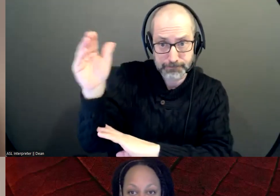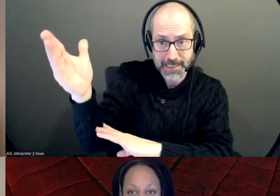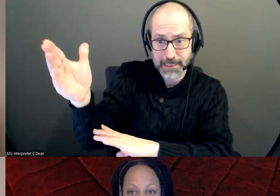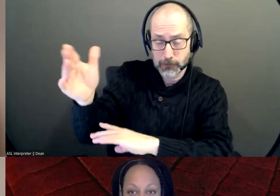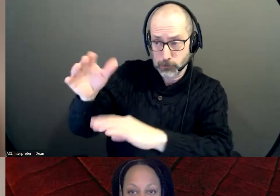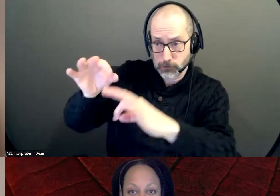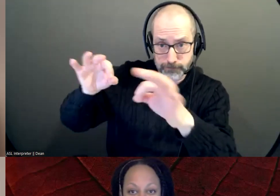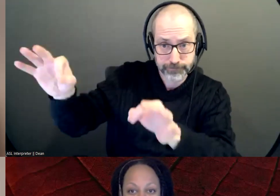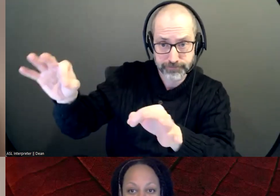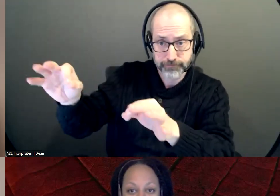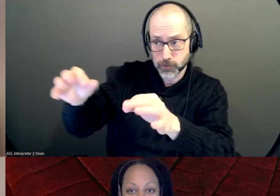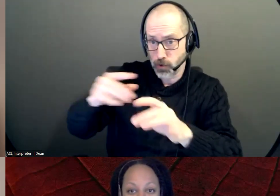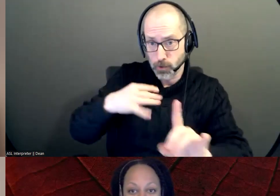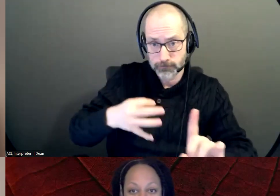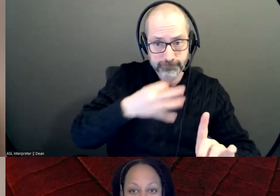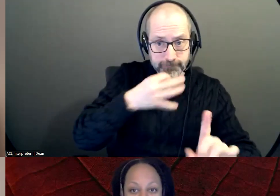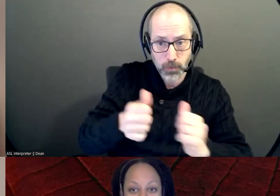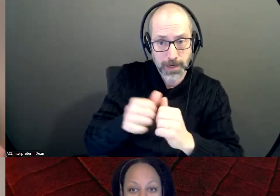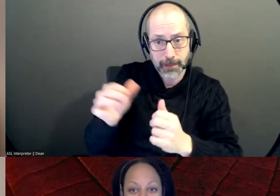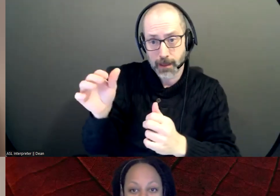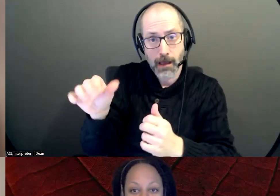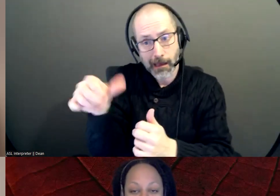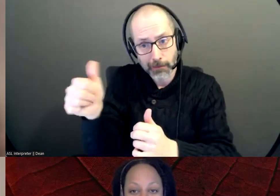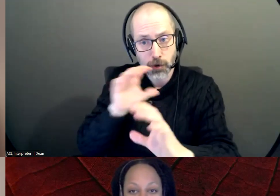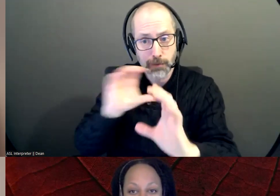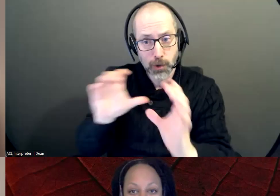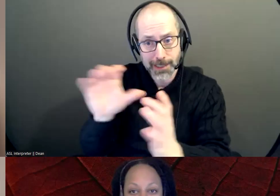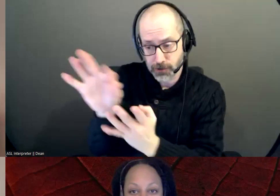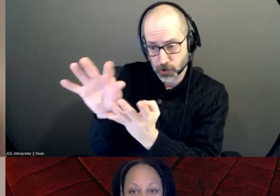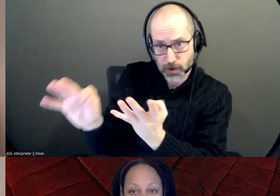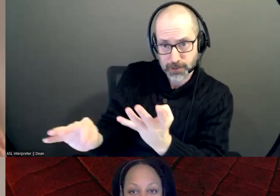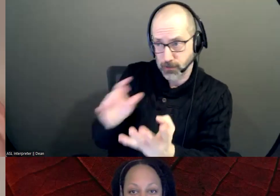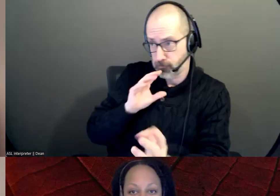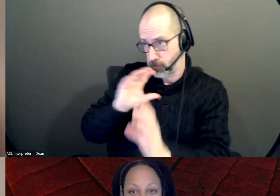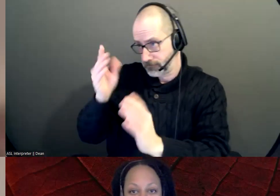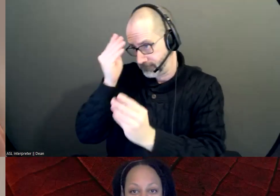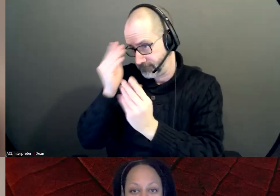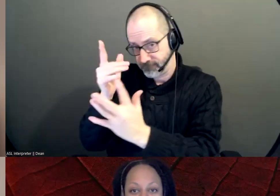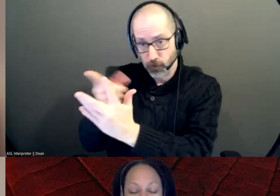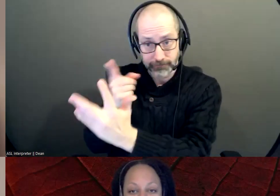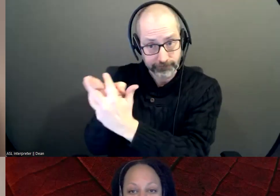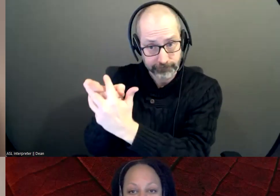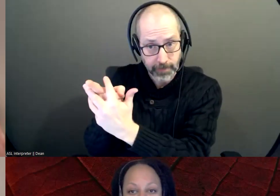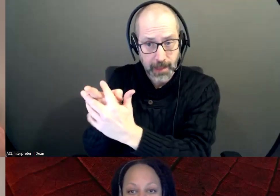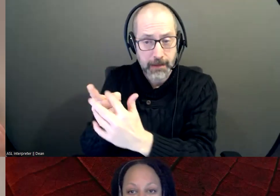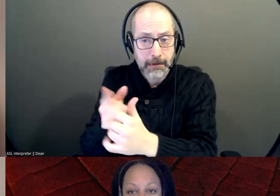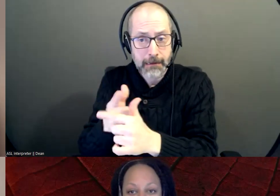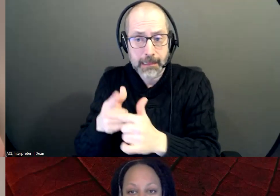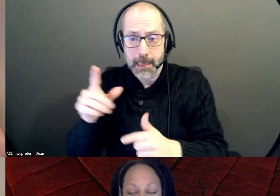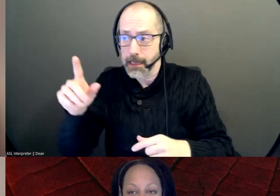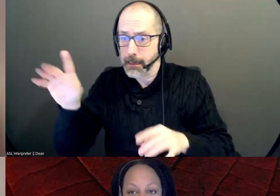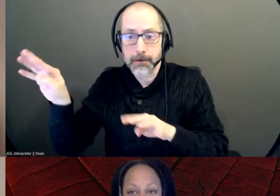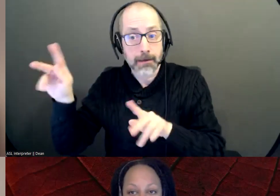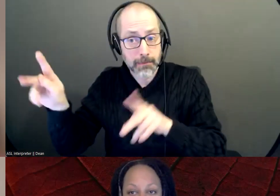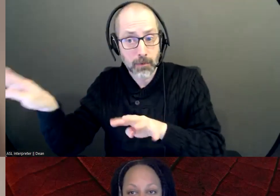qui alternative sont communication, vraiment speaking adeptes à out, des and then communications, there's a communications tension alternatives and a qui parlent sort of au